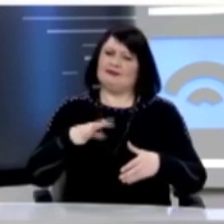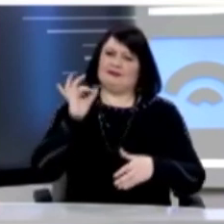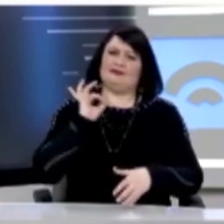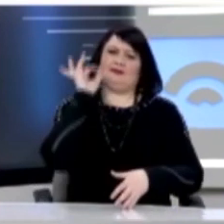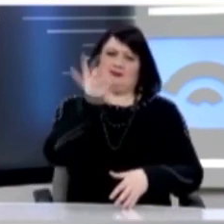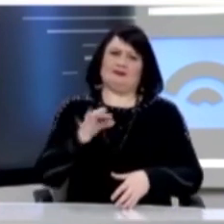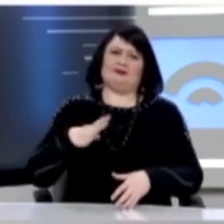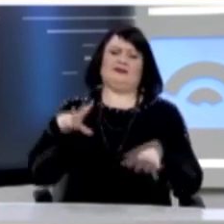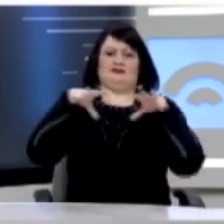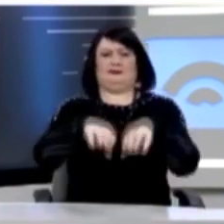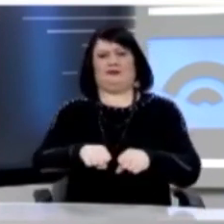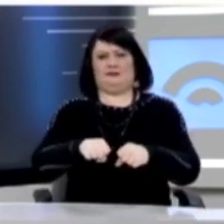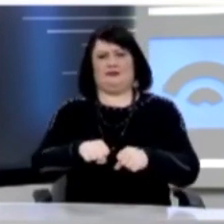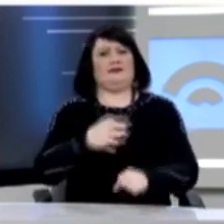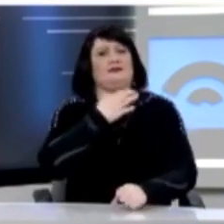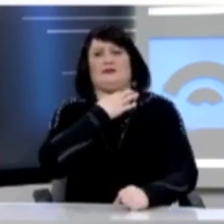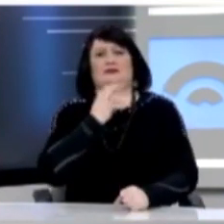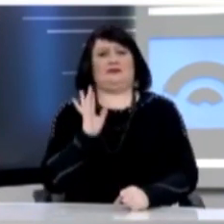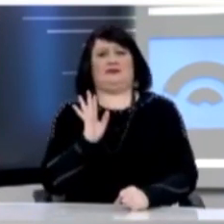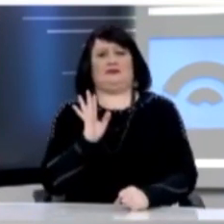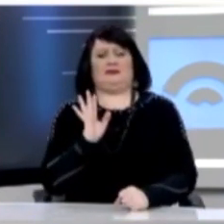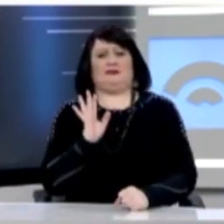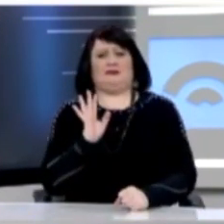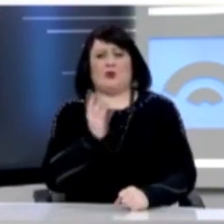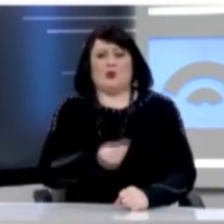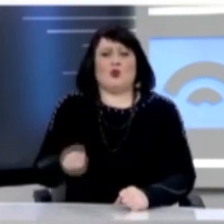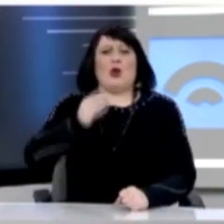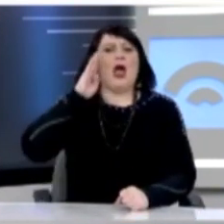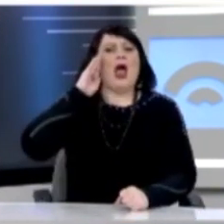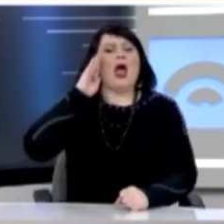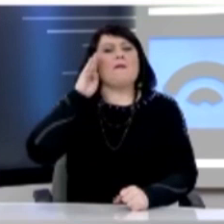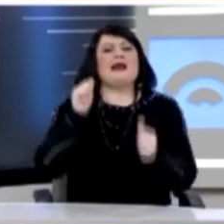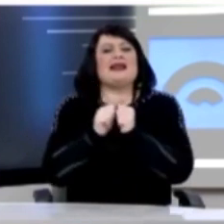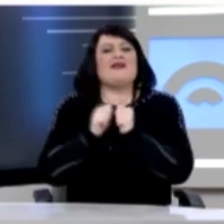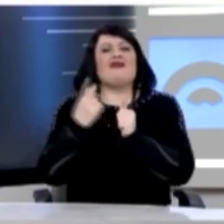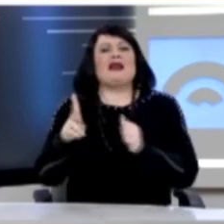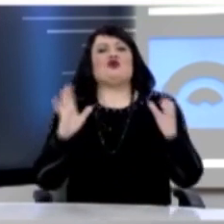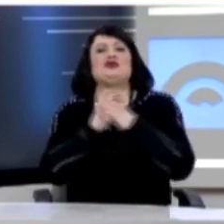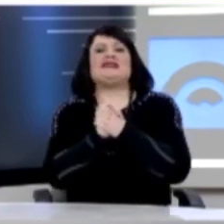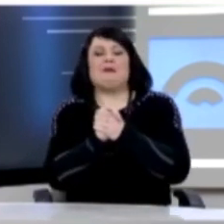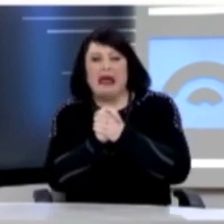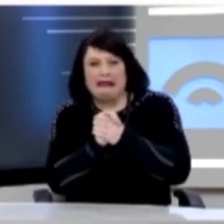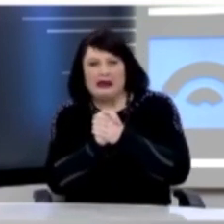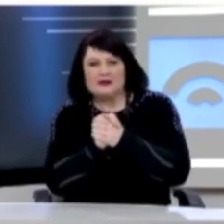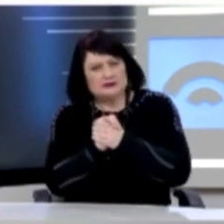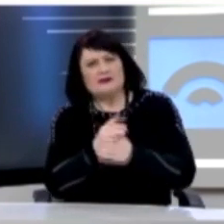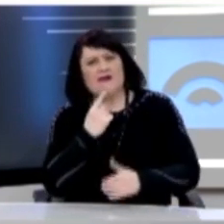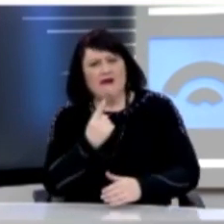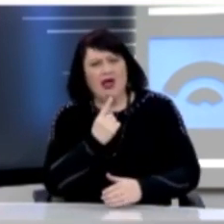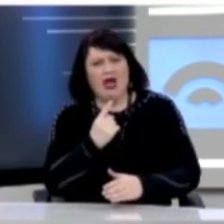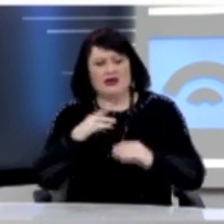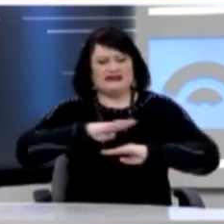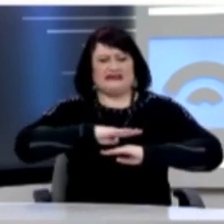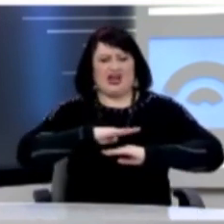Και βέβαια δεν χρειάζεται να προσπαθήσουν πολύ οι Ηνωμένες Πολιτείες και οι σύμμαχοί τους για να δικαιολογήσουν την ανοιχτή επέμβαση